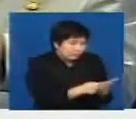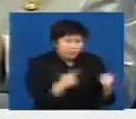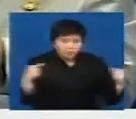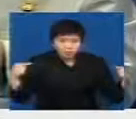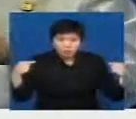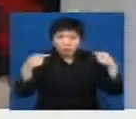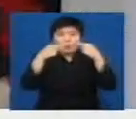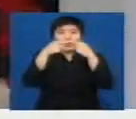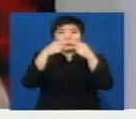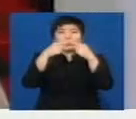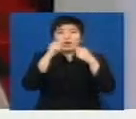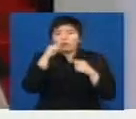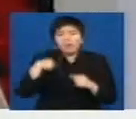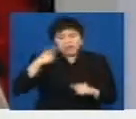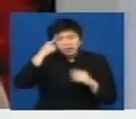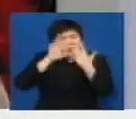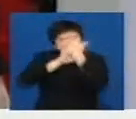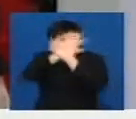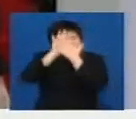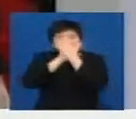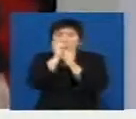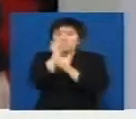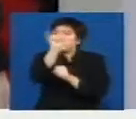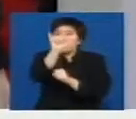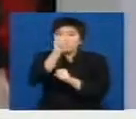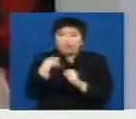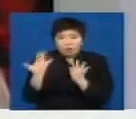ณ์แบบ ไม่รู้ว่าทำอะไร ยังไม่ชัดเจนว่าจะเอาตรงไหนแน